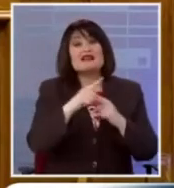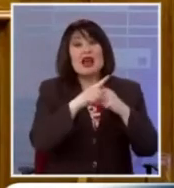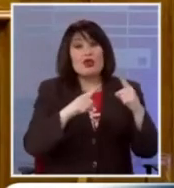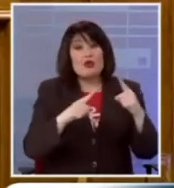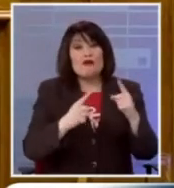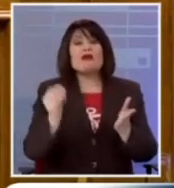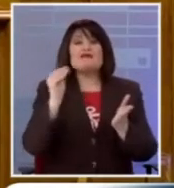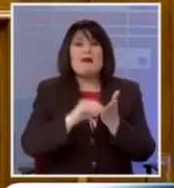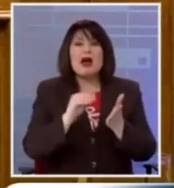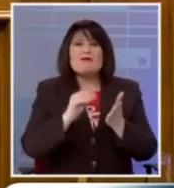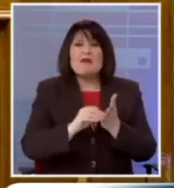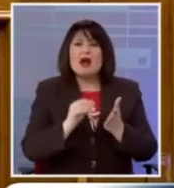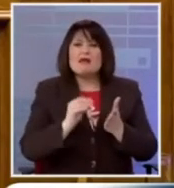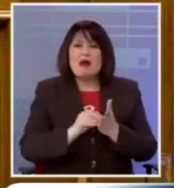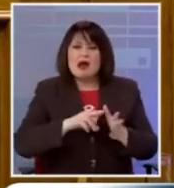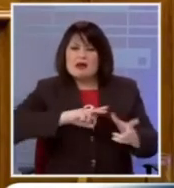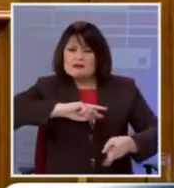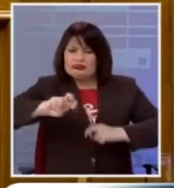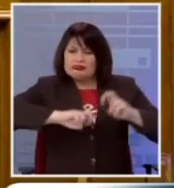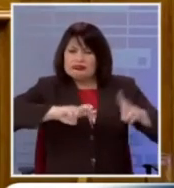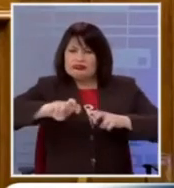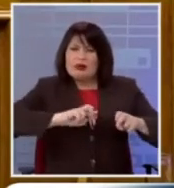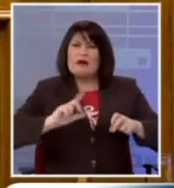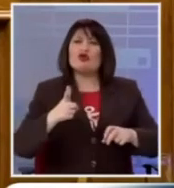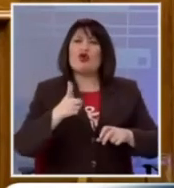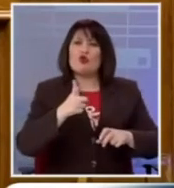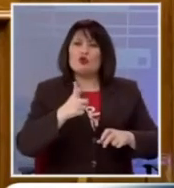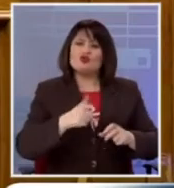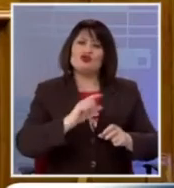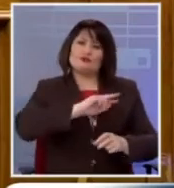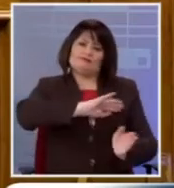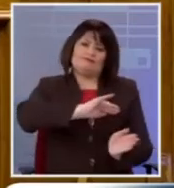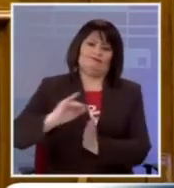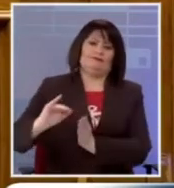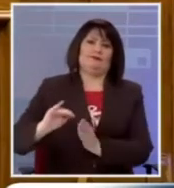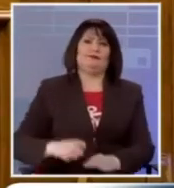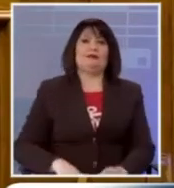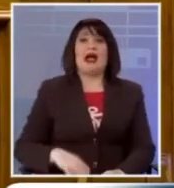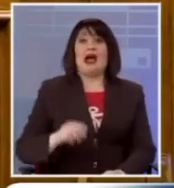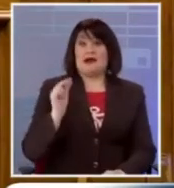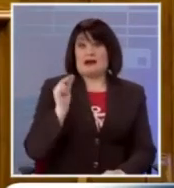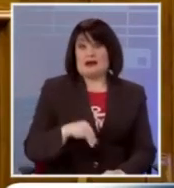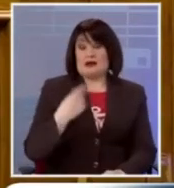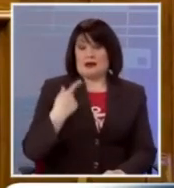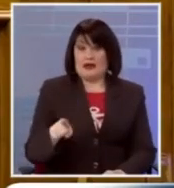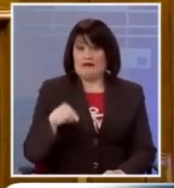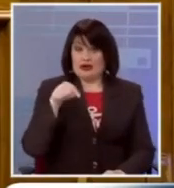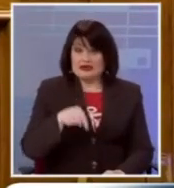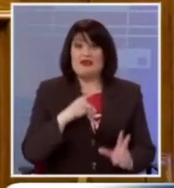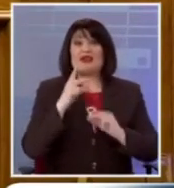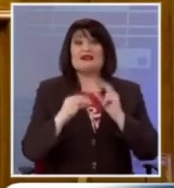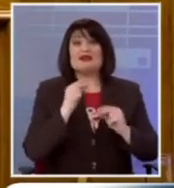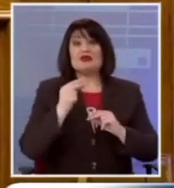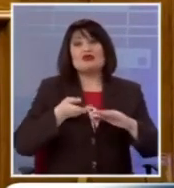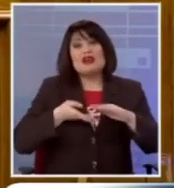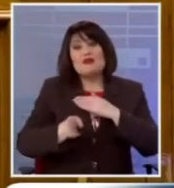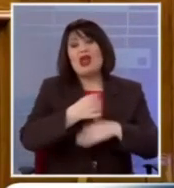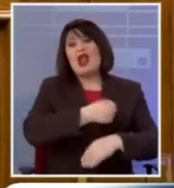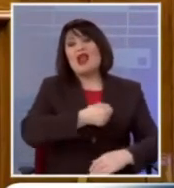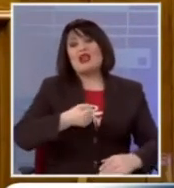οικονομική αφέμαξη για τους πιο φτώχους. Αν το αποτέλεσμα της Κυριακής ήταν διαφορετικό σήμερα θα συζητούσαμε για την έξοδο από τη